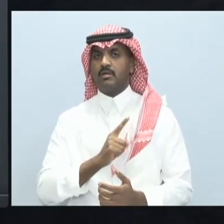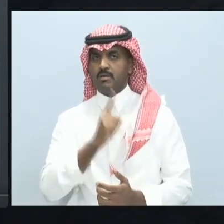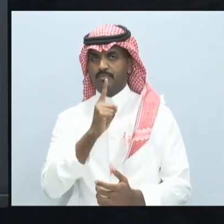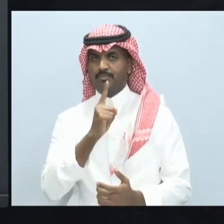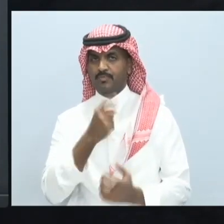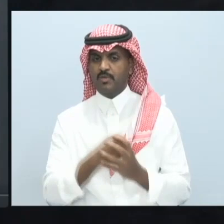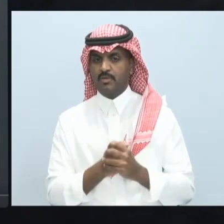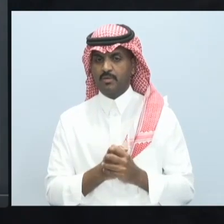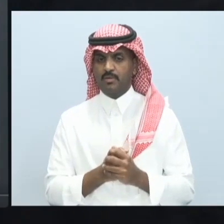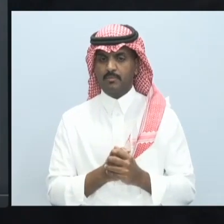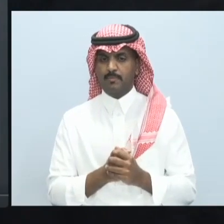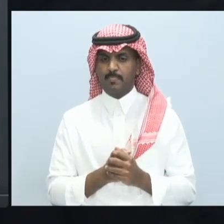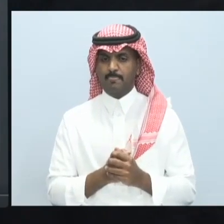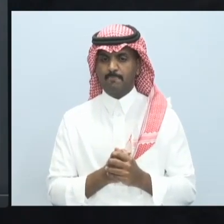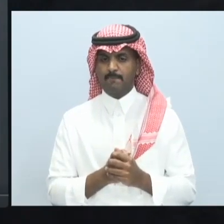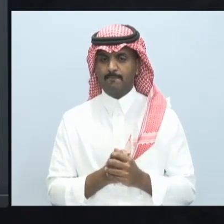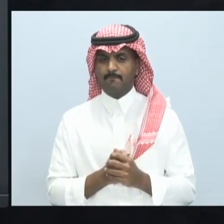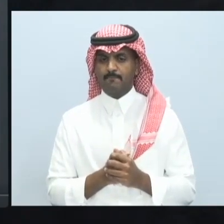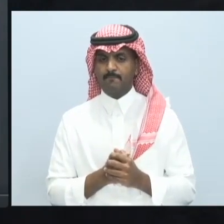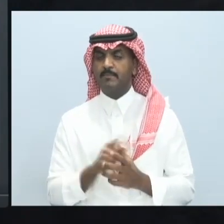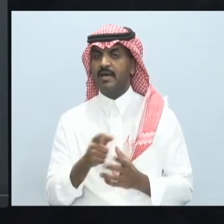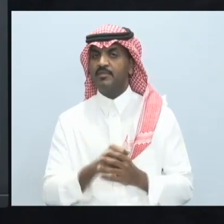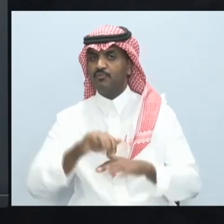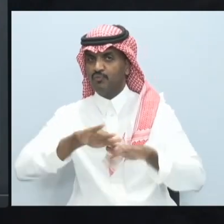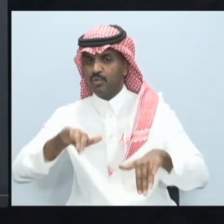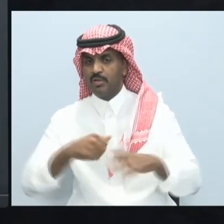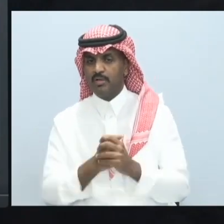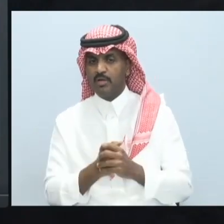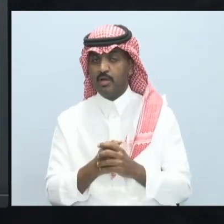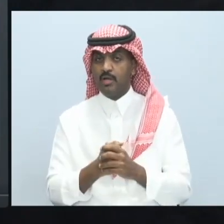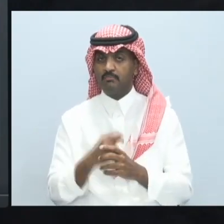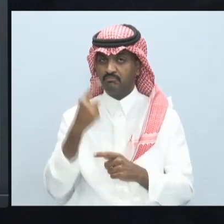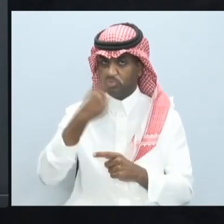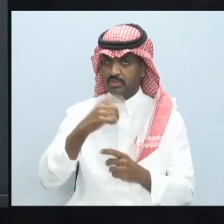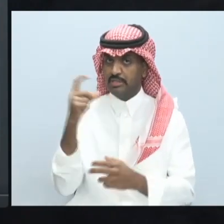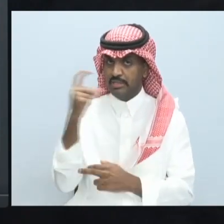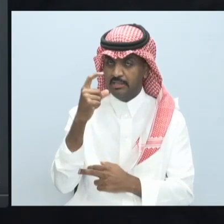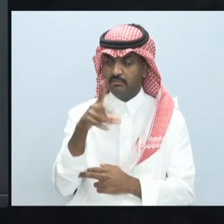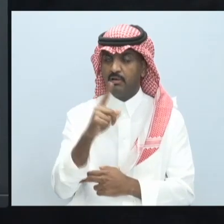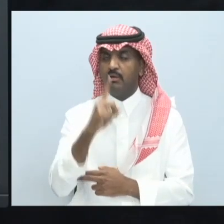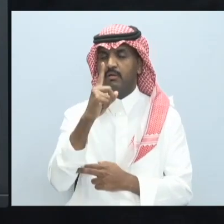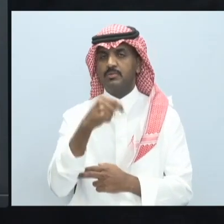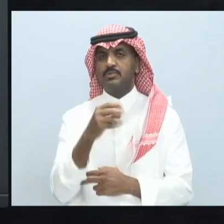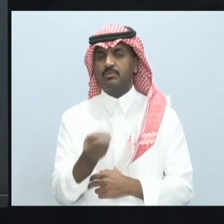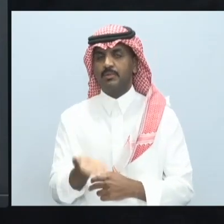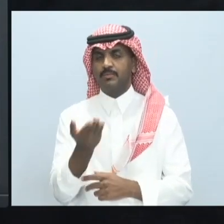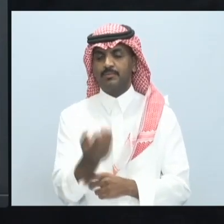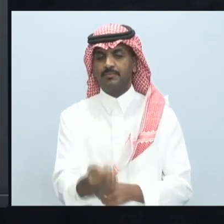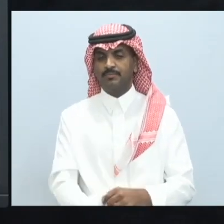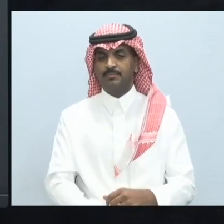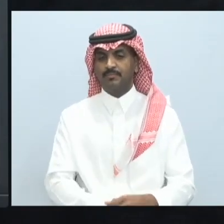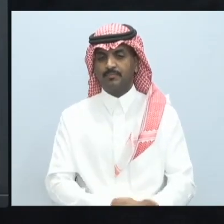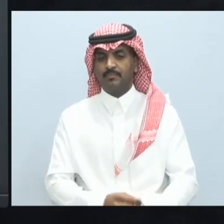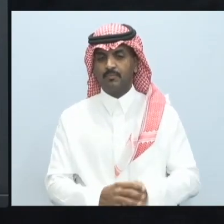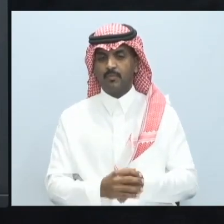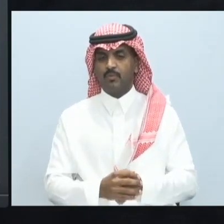في ان ياتي بهذه الفرقه على الوجه الشرعي الذي شرعه الله سبحانه وتعالى